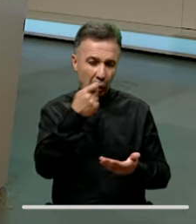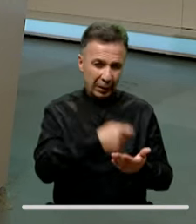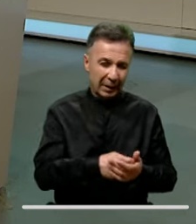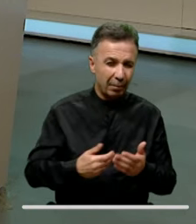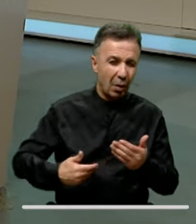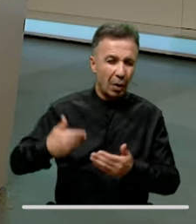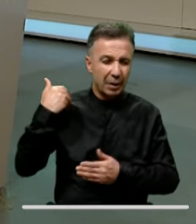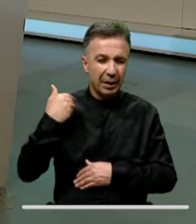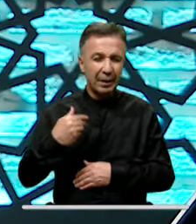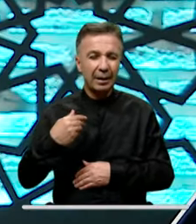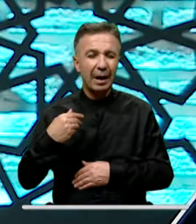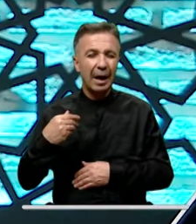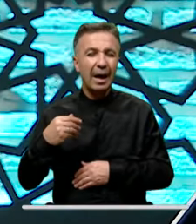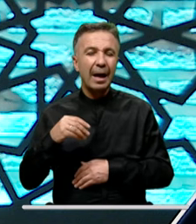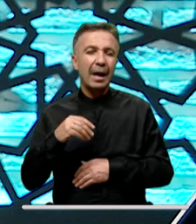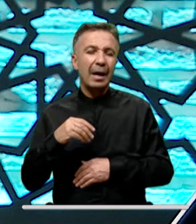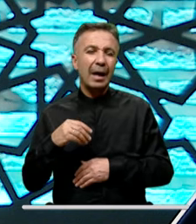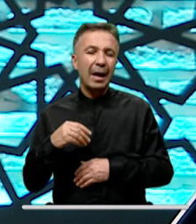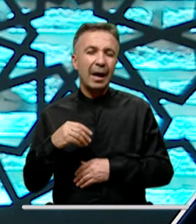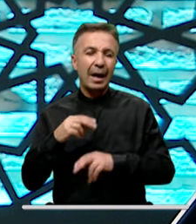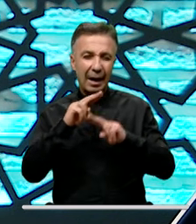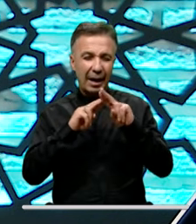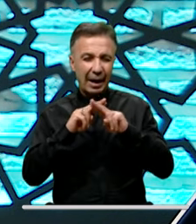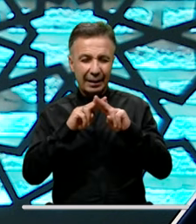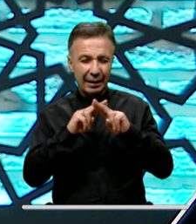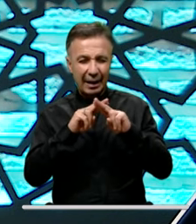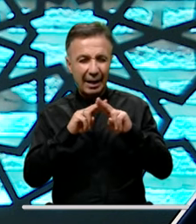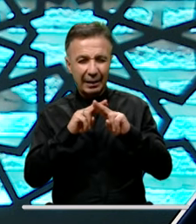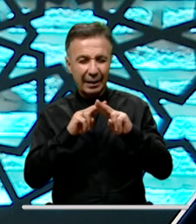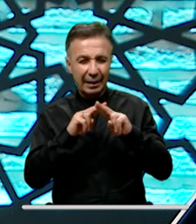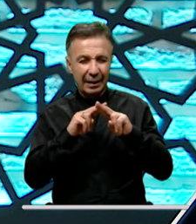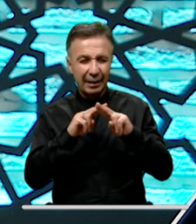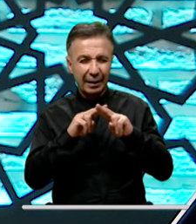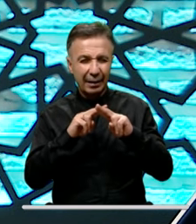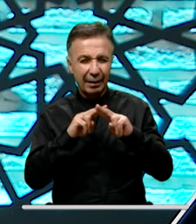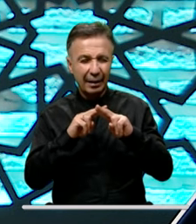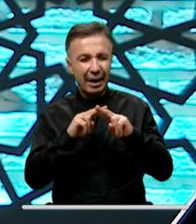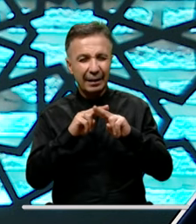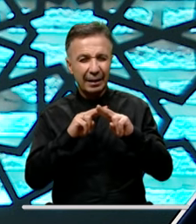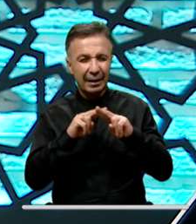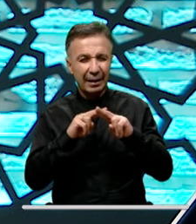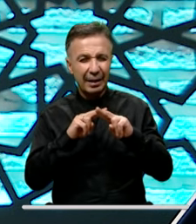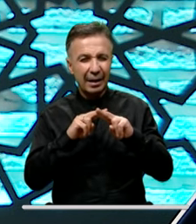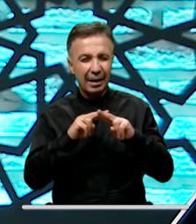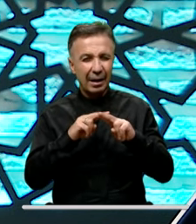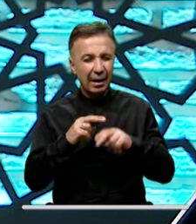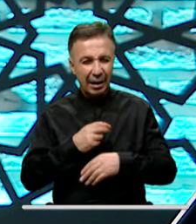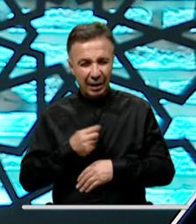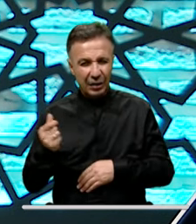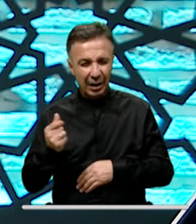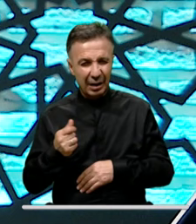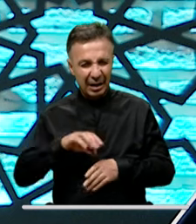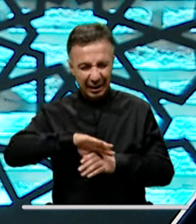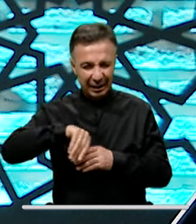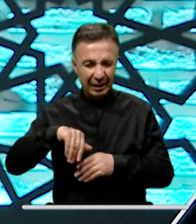Estağfurullah. Biraz da konuşamayayım, heyecanlandım. Estağfurullah Fatma anne, ben tek anladım soruyu. Sorun da bu zaten. Tamam inşallah. Ben çok korkuyorum hocam. Ben